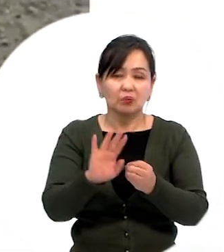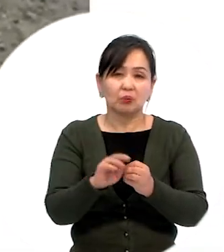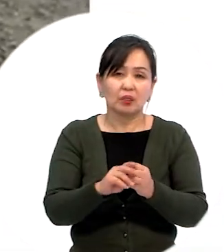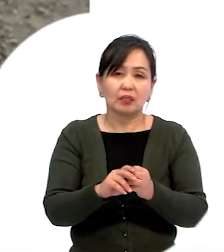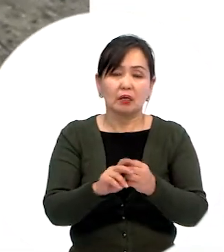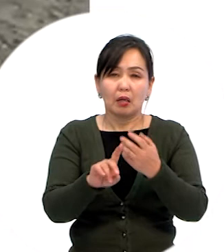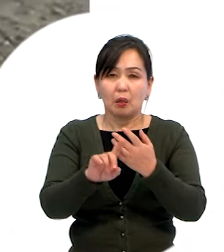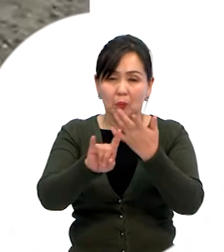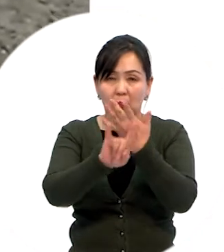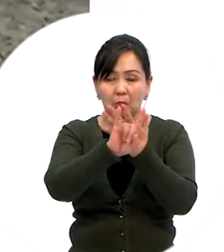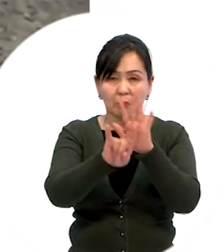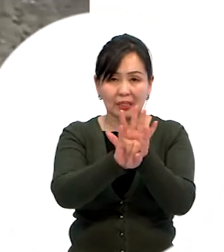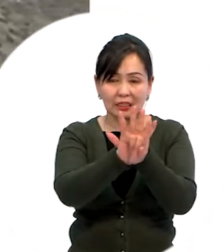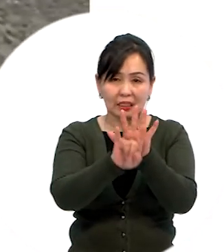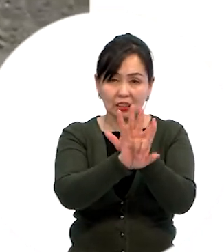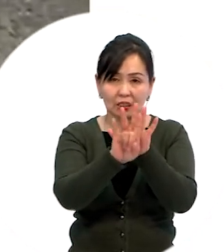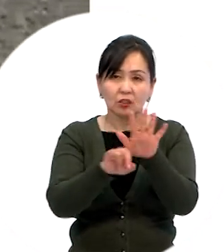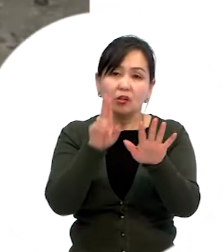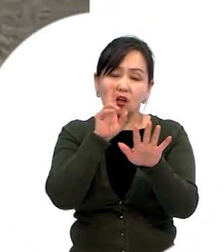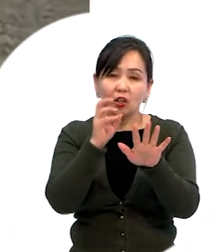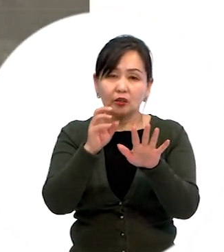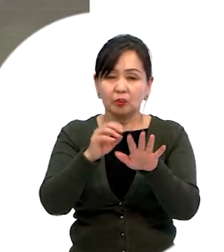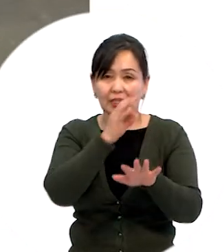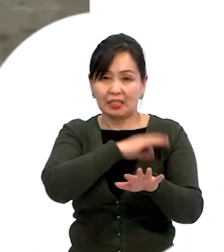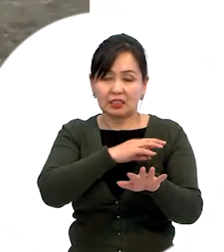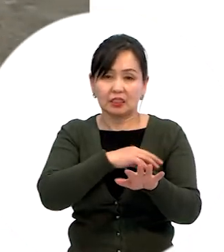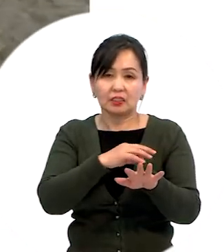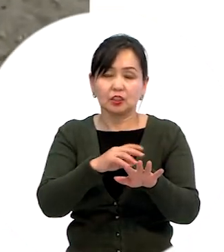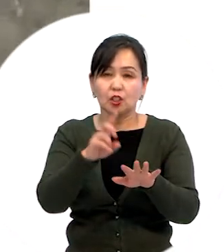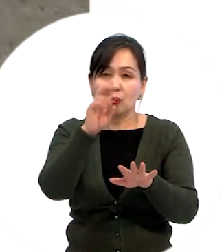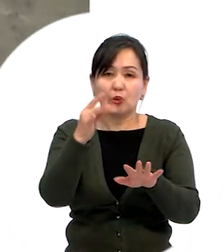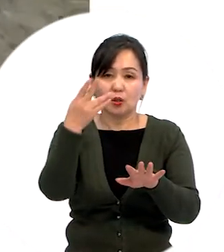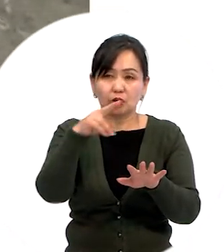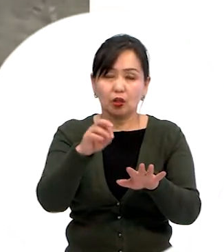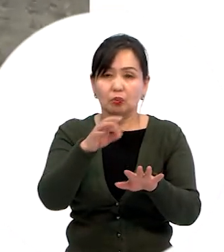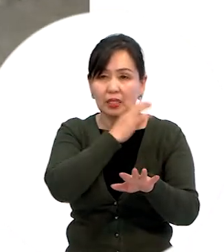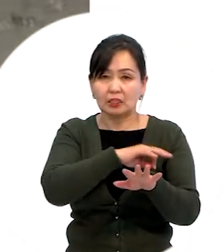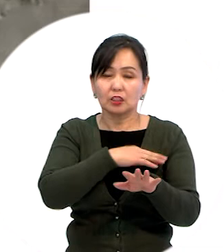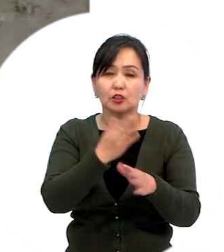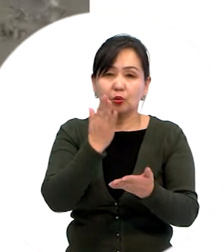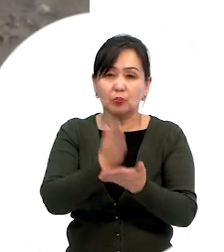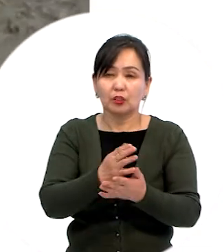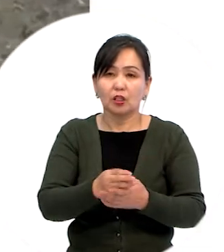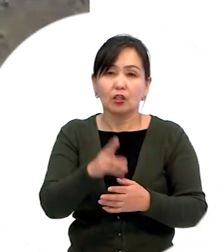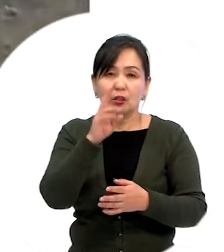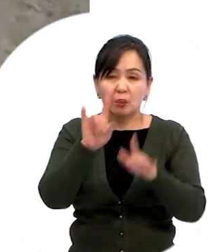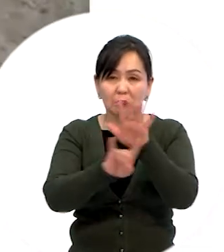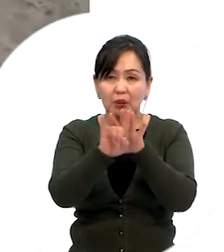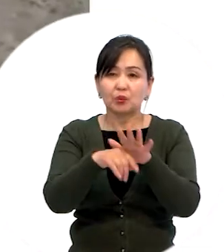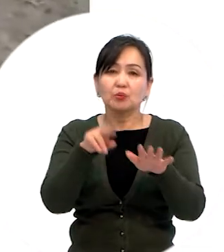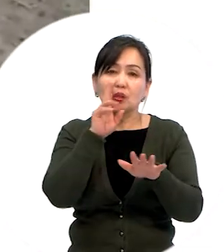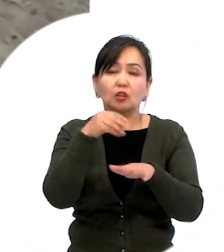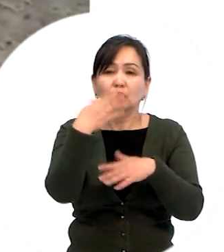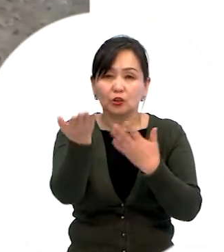хог хаягдaltaга нийлүүлж хаялгу малын тижэл болон ашиглаж болно. Бас бордоо болгож ашиглаж болт юм